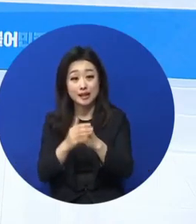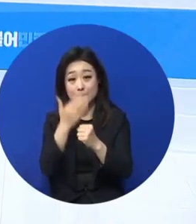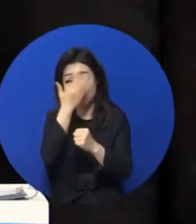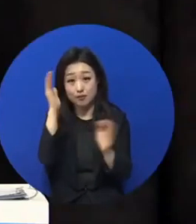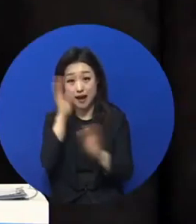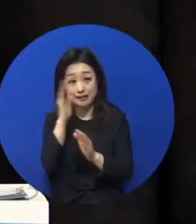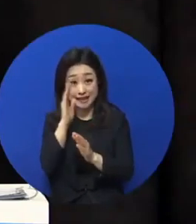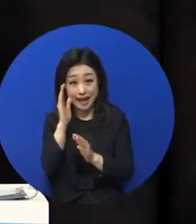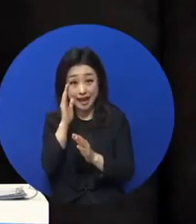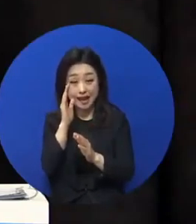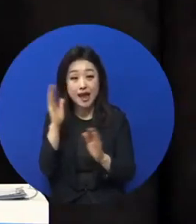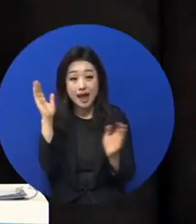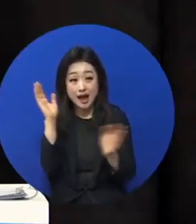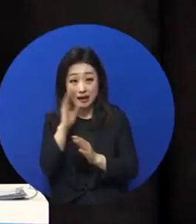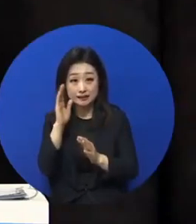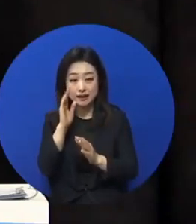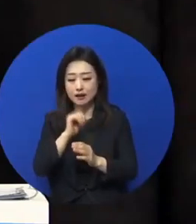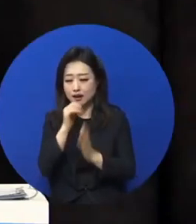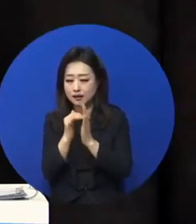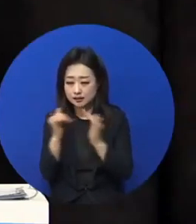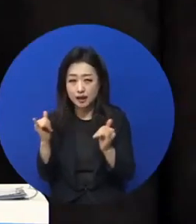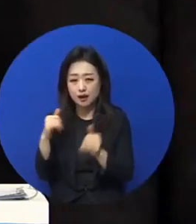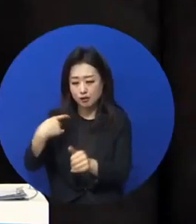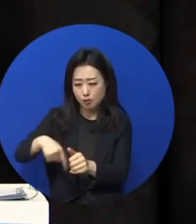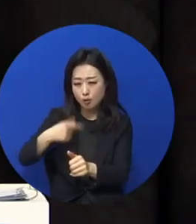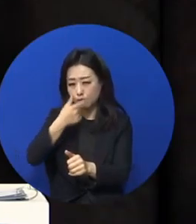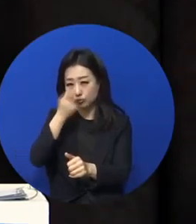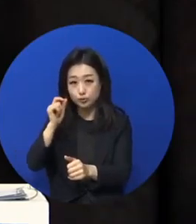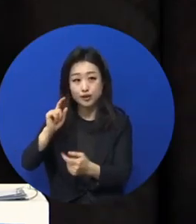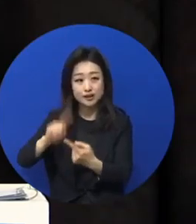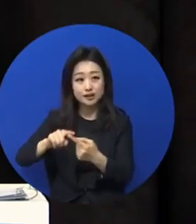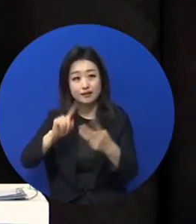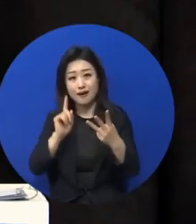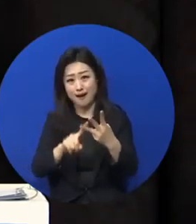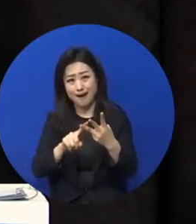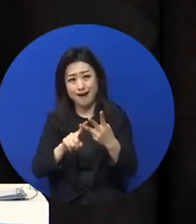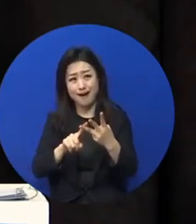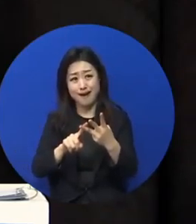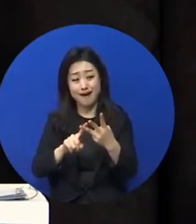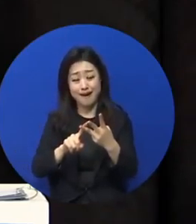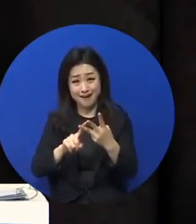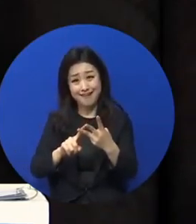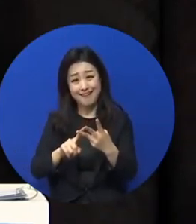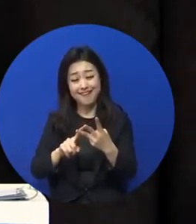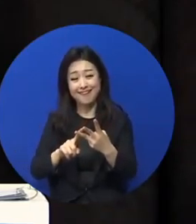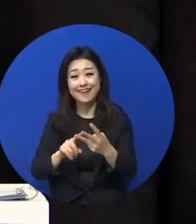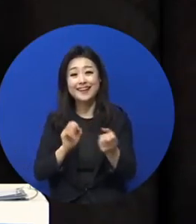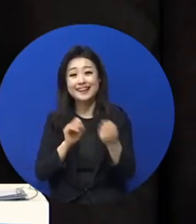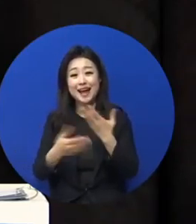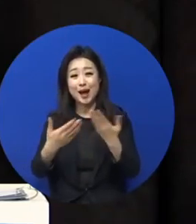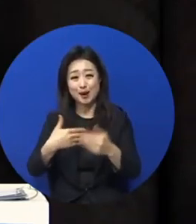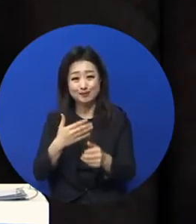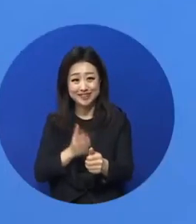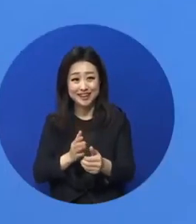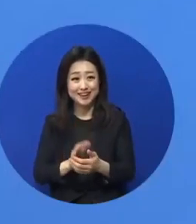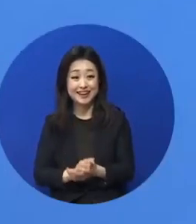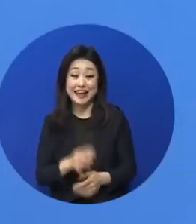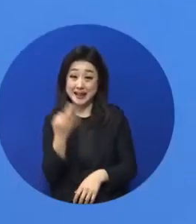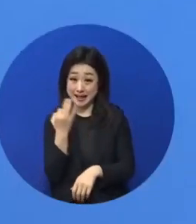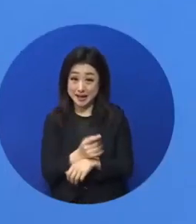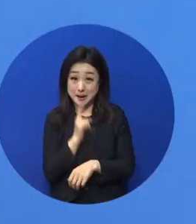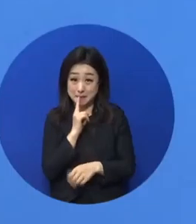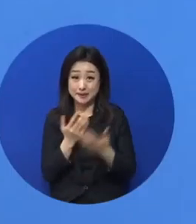학생들의 학습질 저하에 대한 견해와 대안을 알려주십시오. 2분 내에 이 세 개를 다 답할 수 있을지 모르겠지만. 뭐 간단하게 말씀을